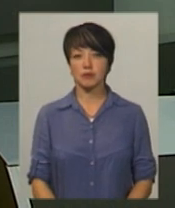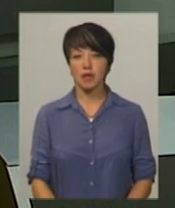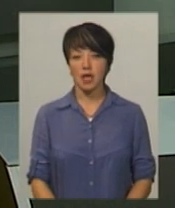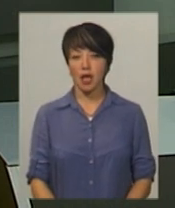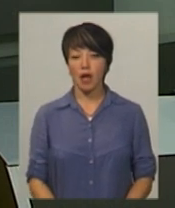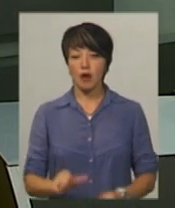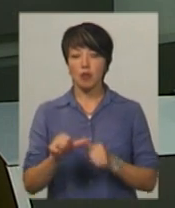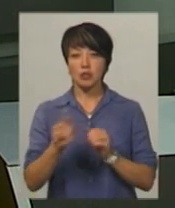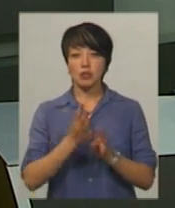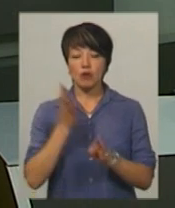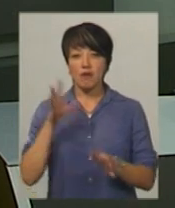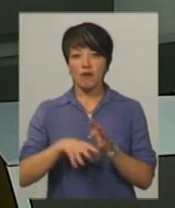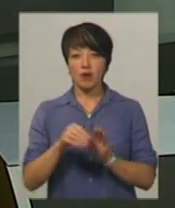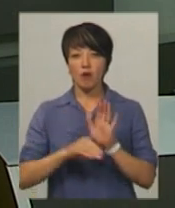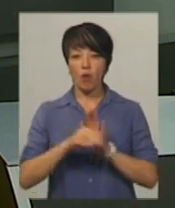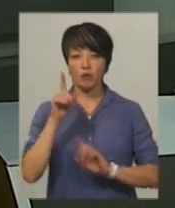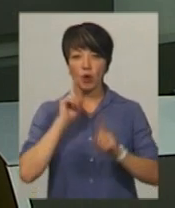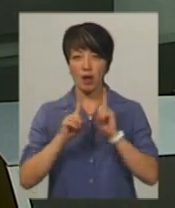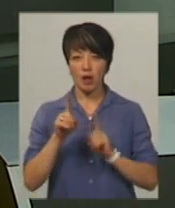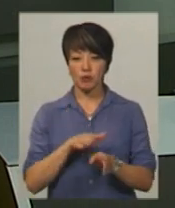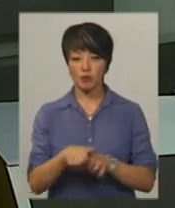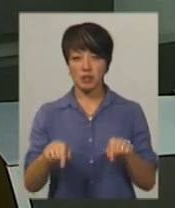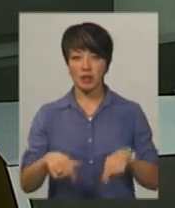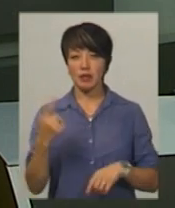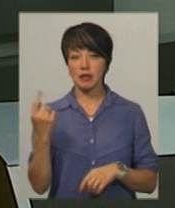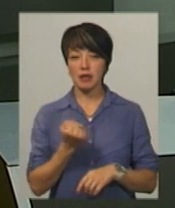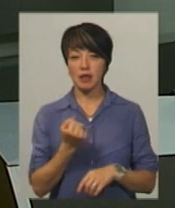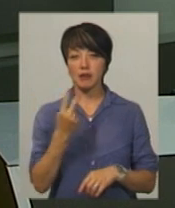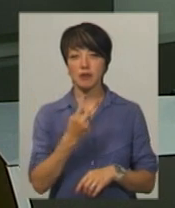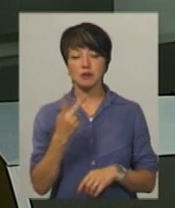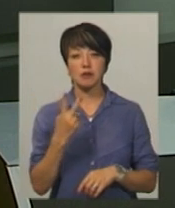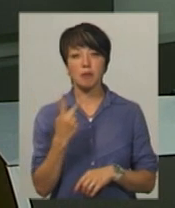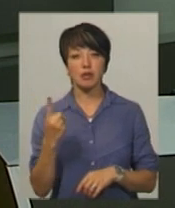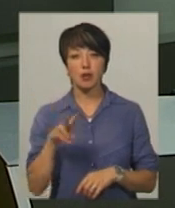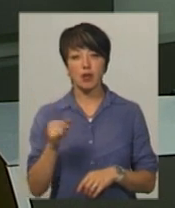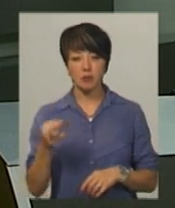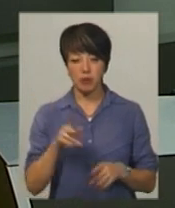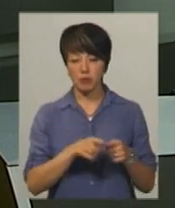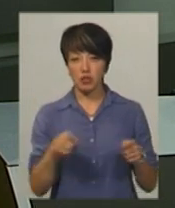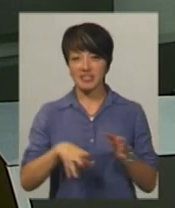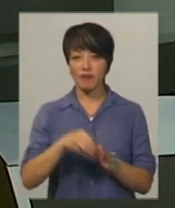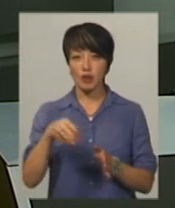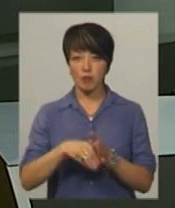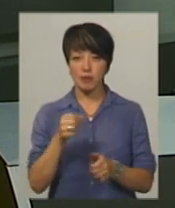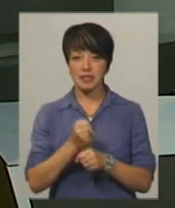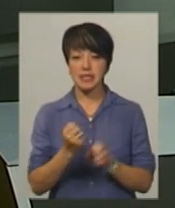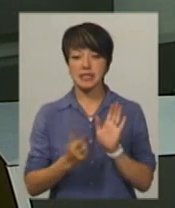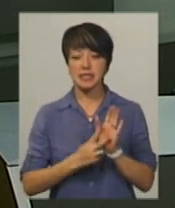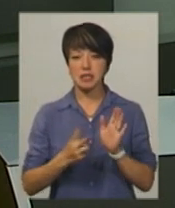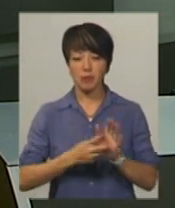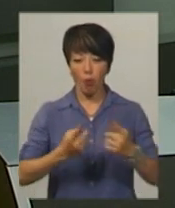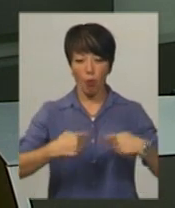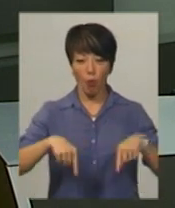Нагадаю, позачергові вибори до Верховної Ради відбудуться цієї неділі, 21 липня. Під час виборів на Хмельниччині працює 7